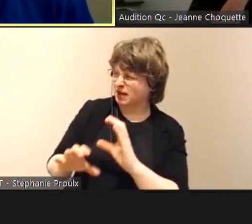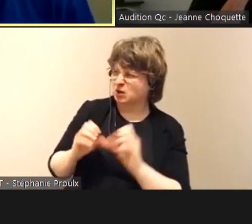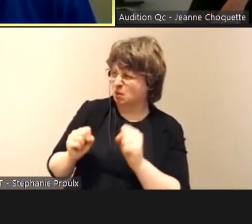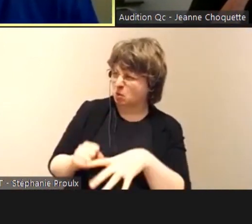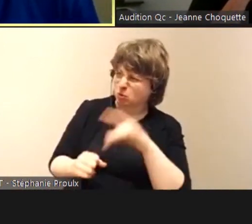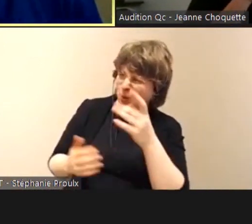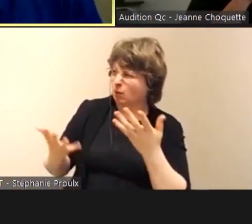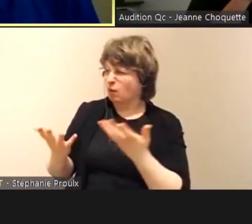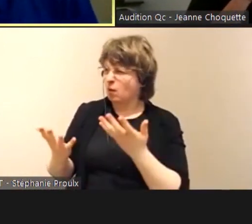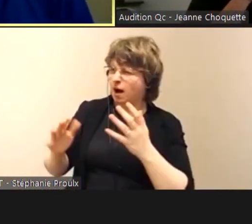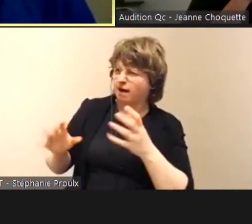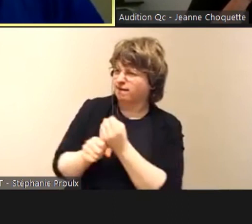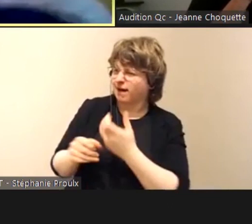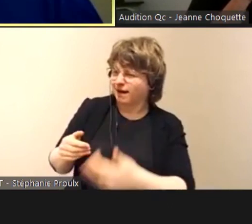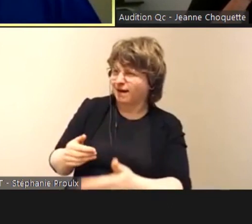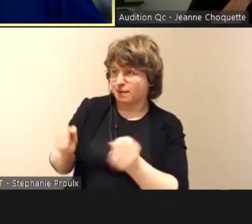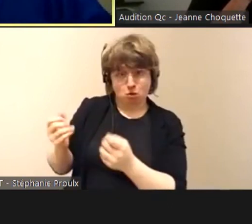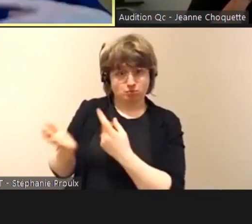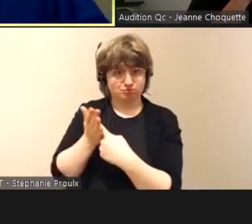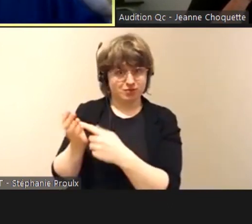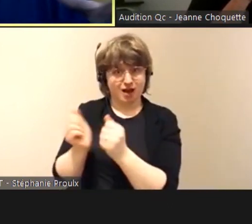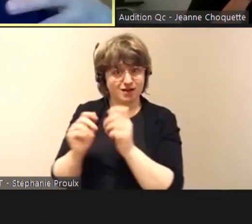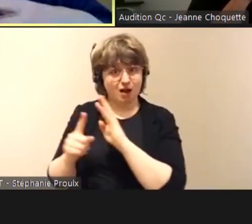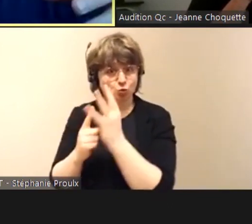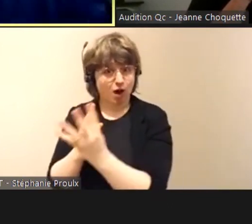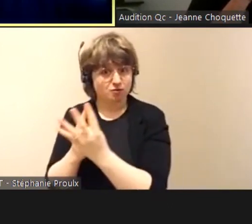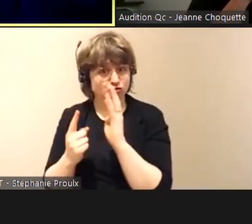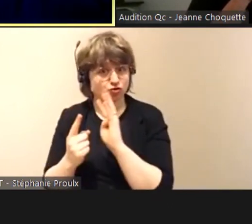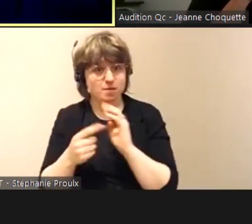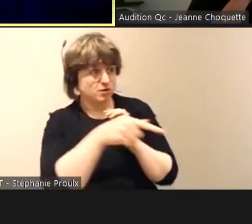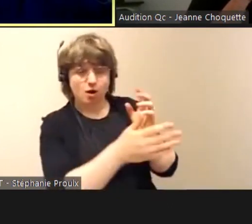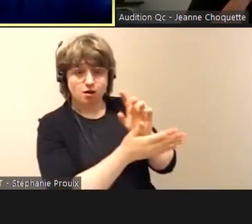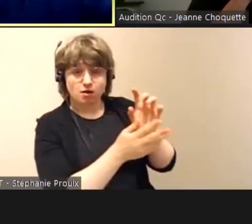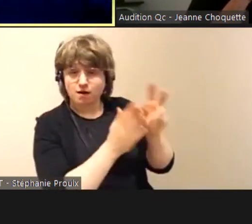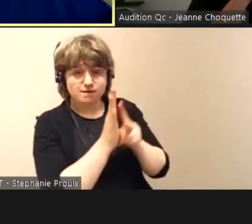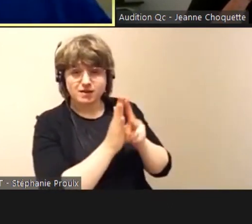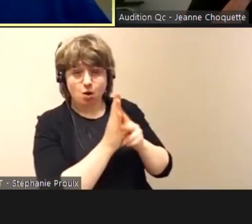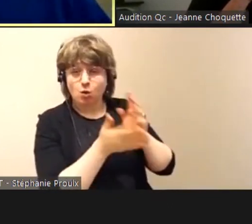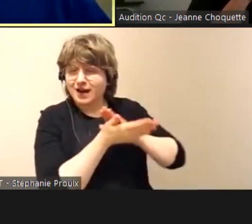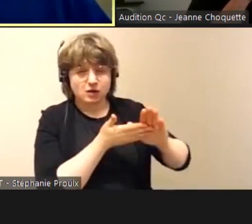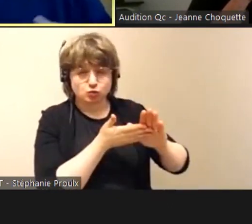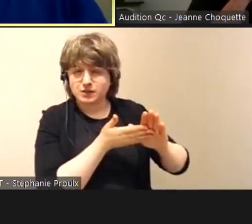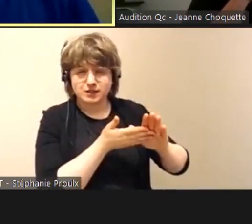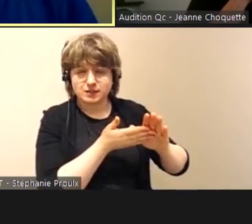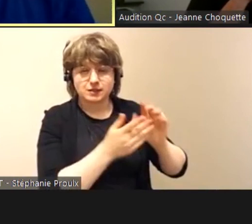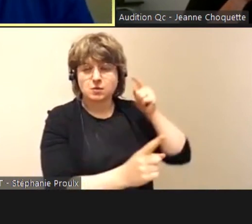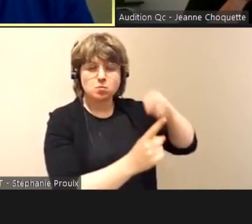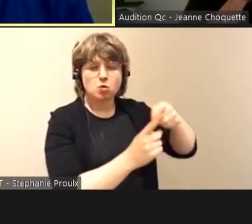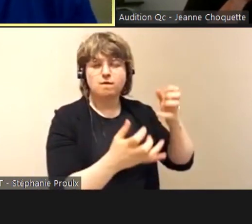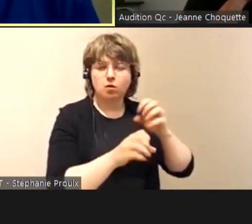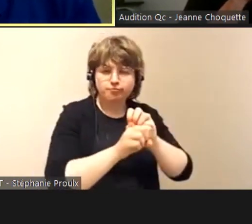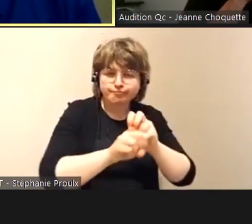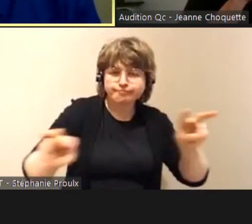que vous vivez avec votre entourage. Et comme des raisons sont gratuites, ces vidéos-là, on les a préparées à l'intention du grand public.